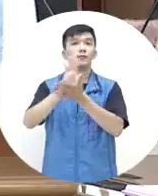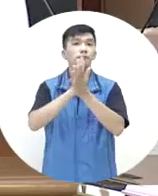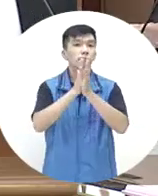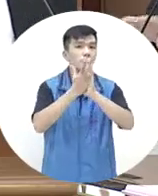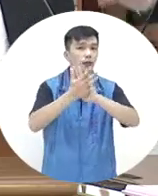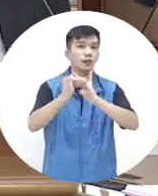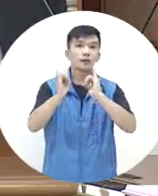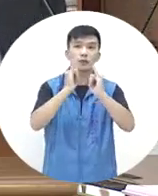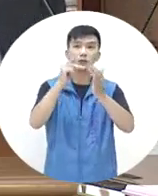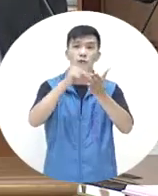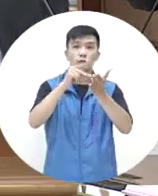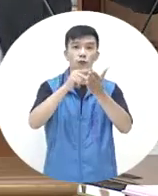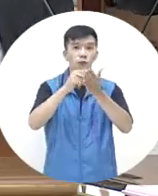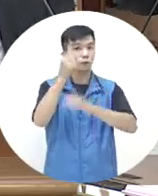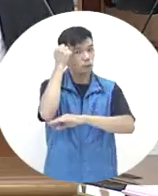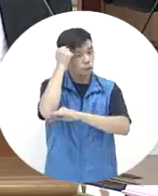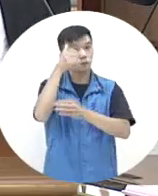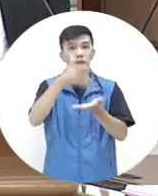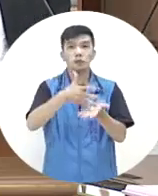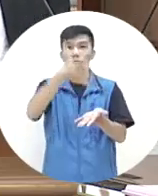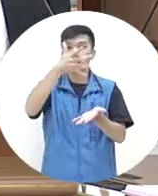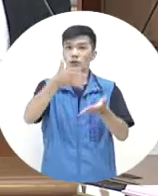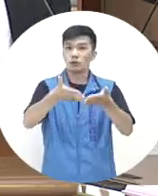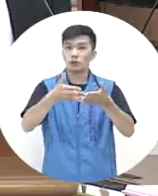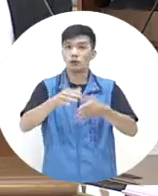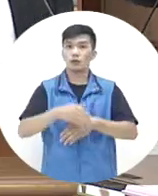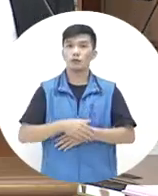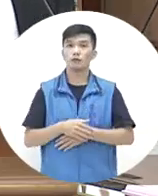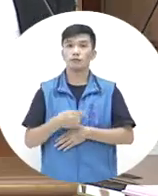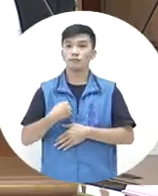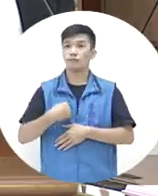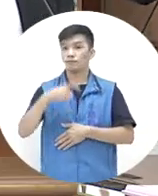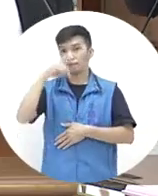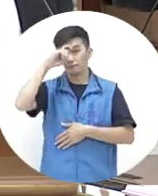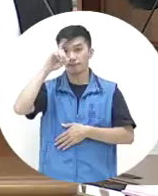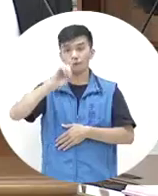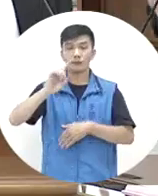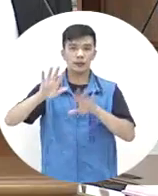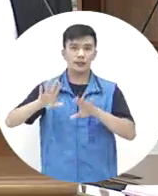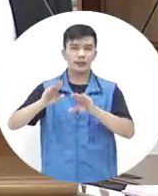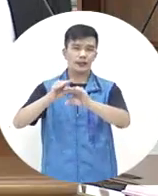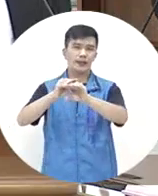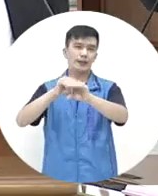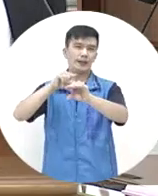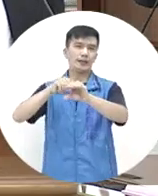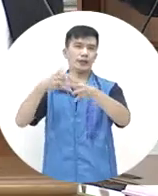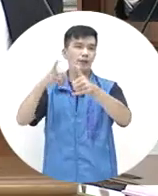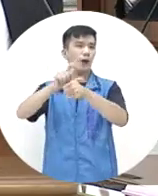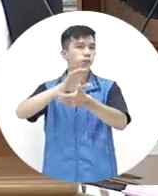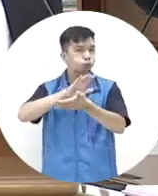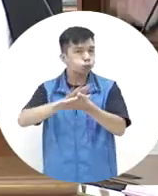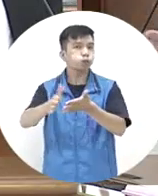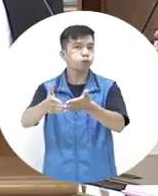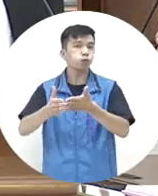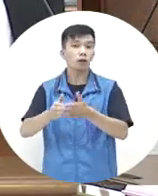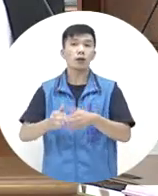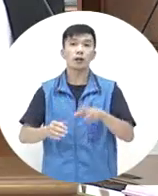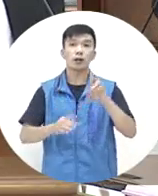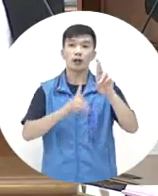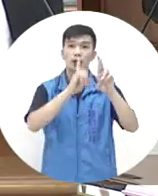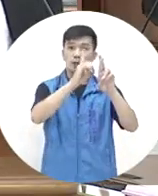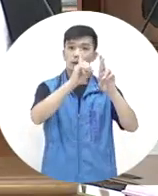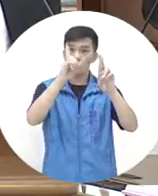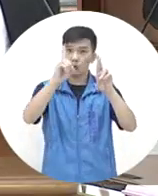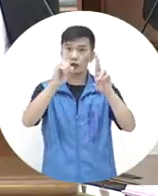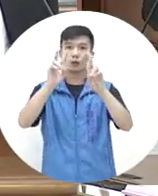运地地。但是我们希望现在呢，应该先把交通问题做解决，也就是 RD1 跟 RD2。那